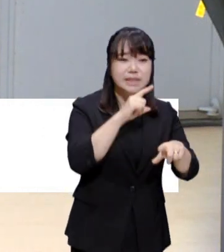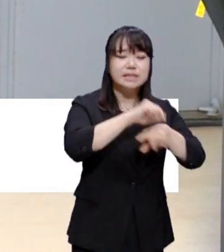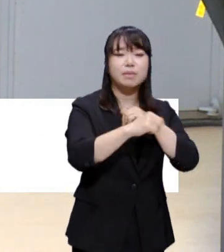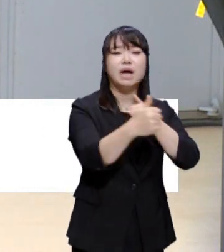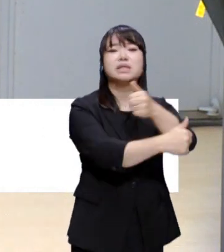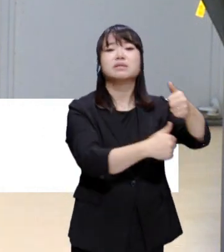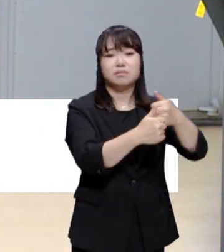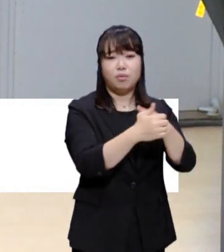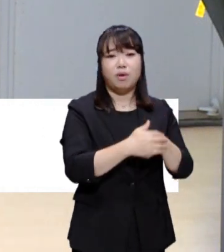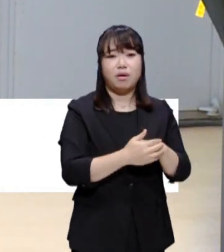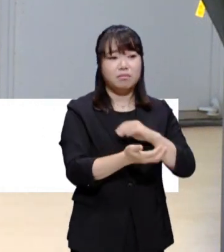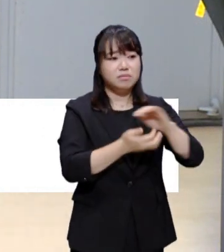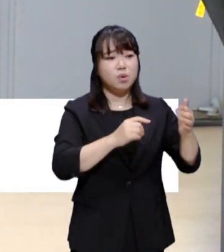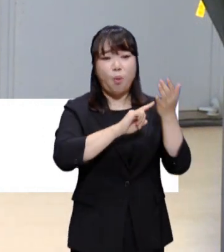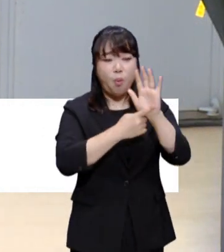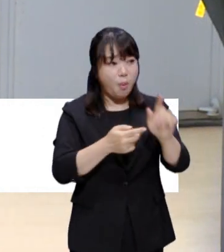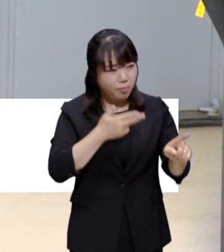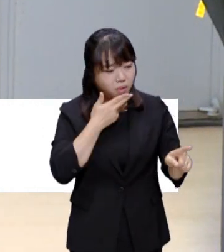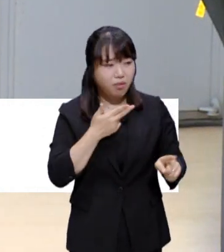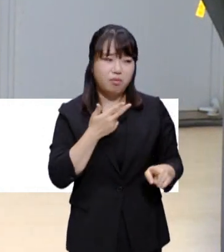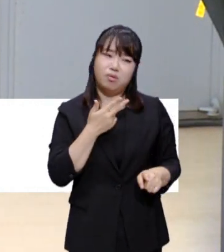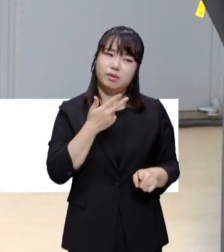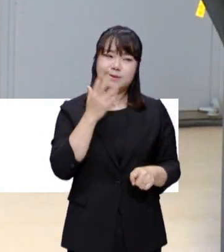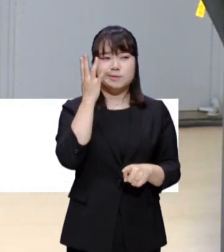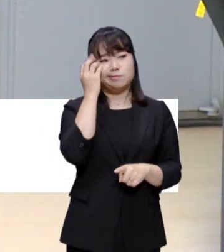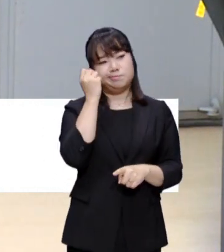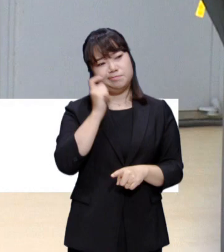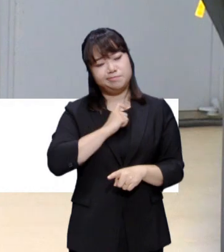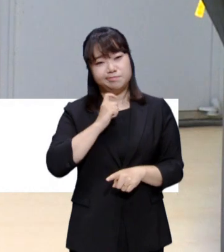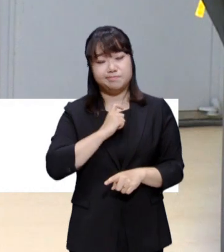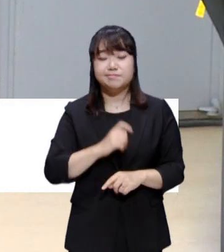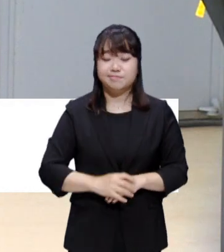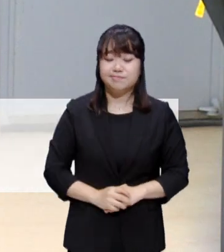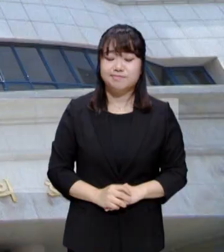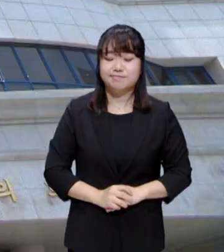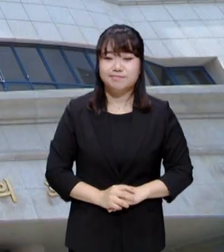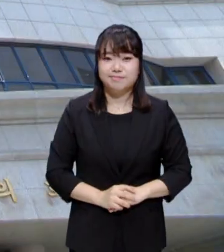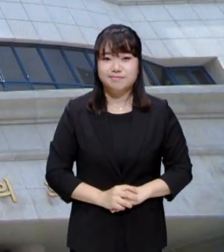지방의회에서 이거를 사전 공개를 안 한다는 건 좀 이상한 일이라고 생각합니다.